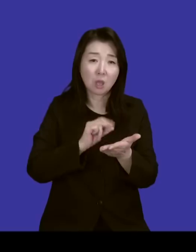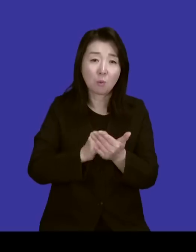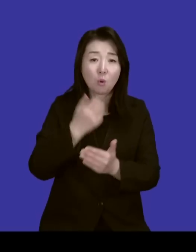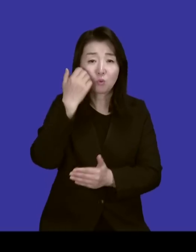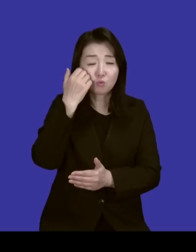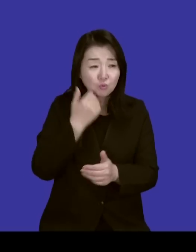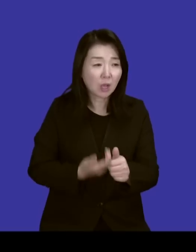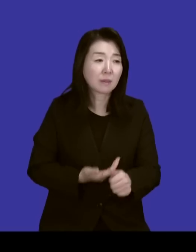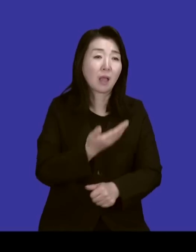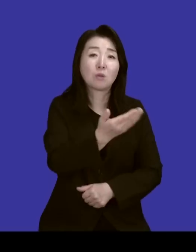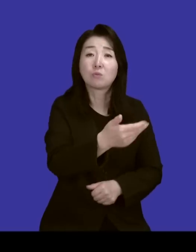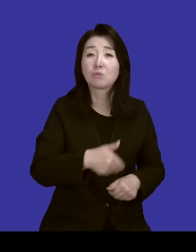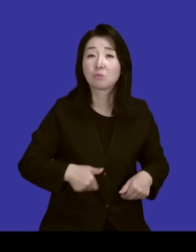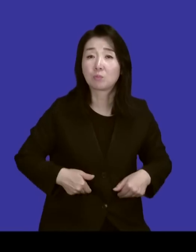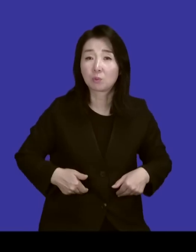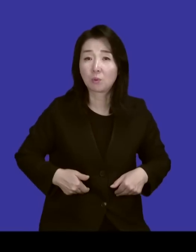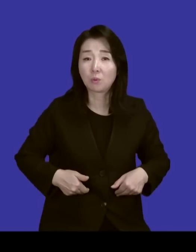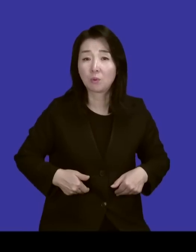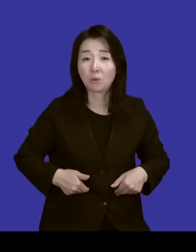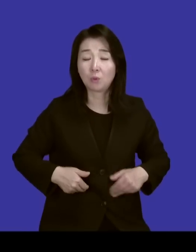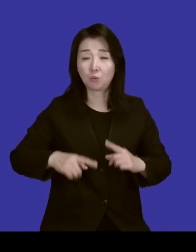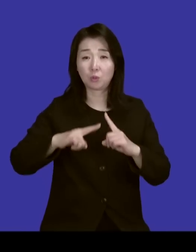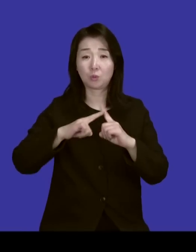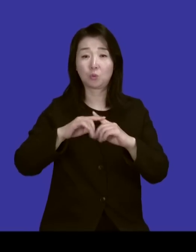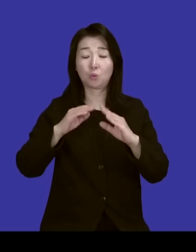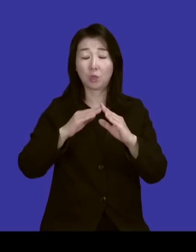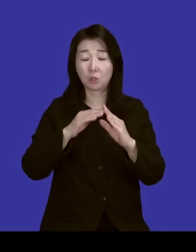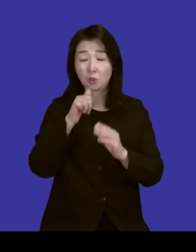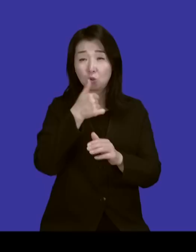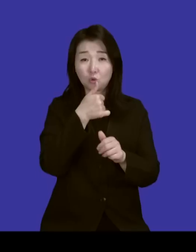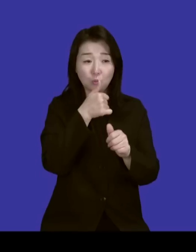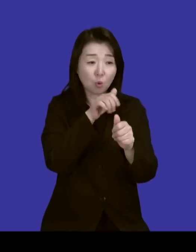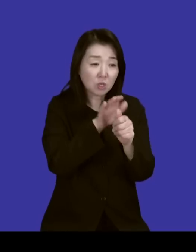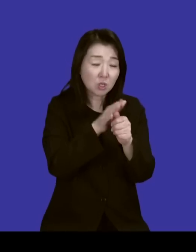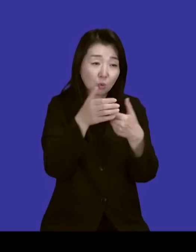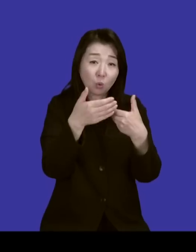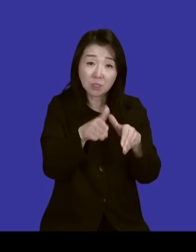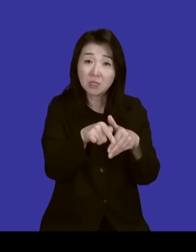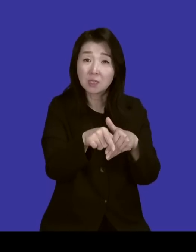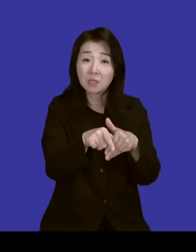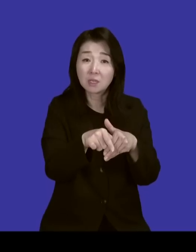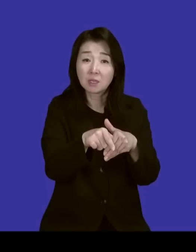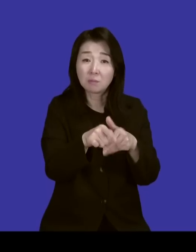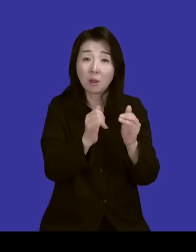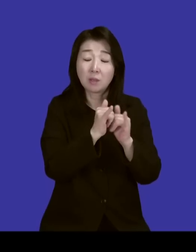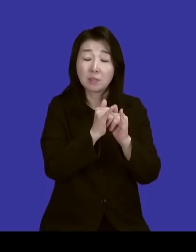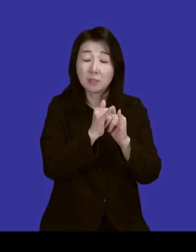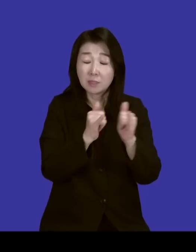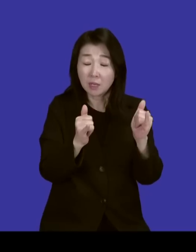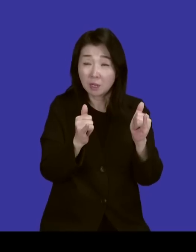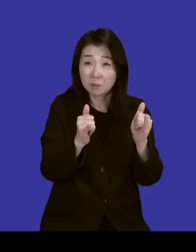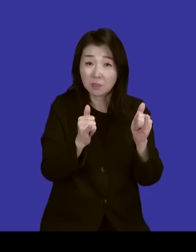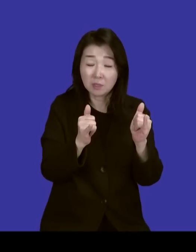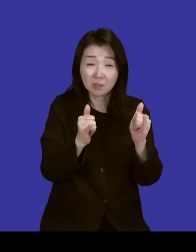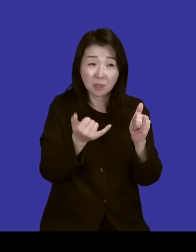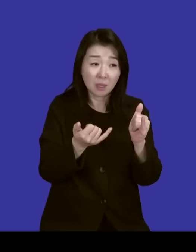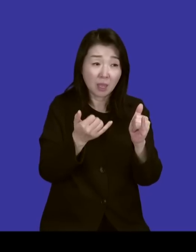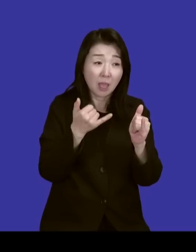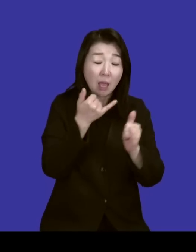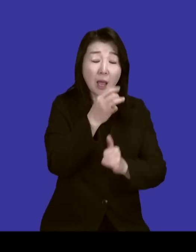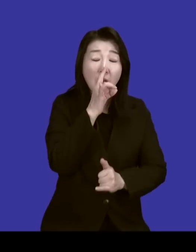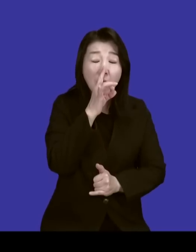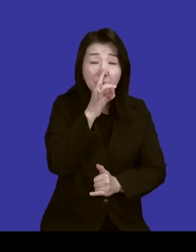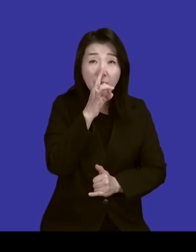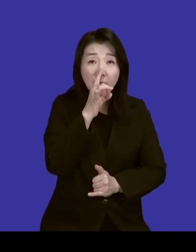갖다 줘야 돼요. 그래서 우리 교회는 그 중보기도실이 뭐 사람이 안 받을 때는 전화로 다 제목을 또